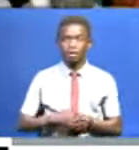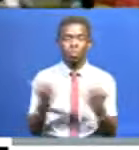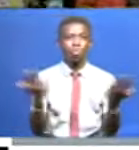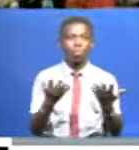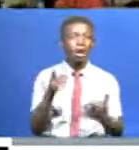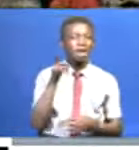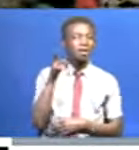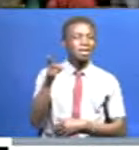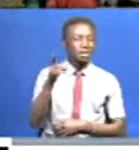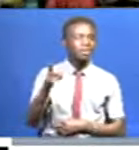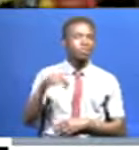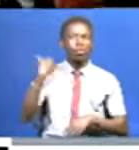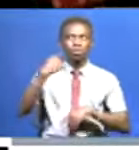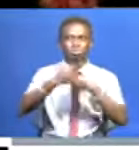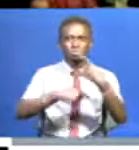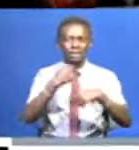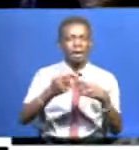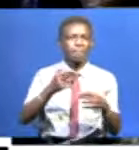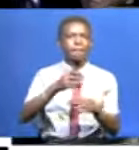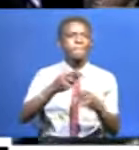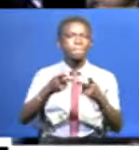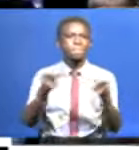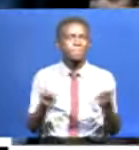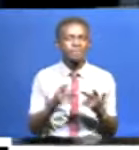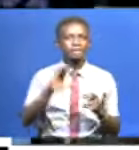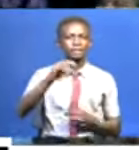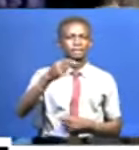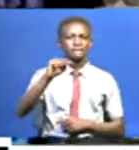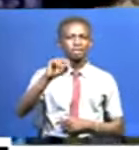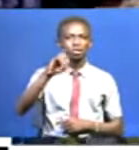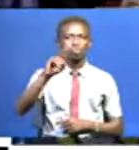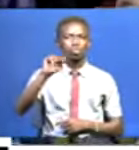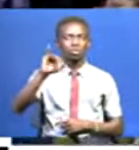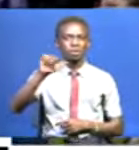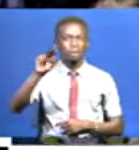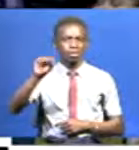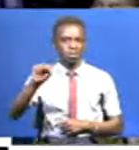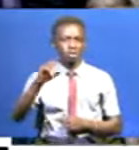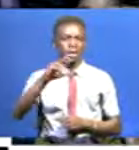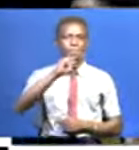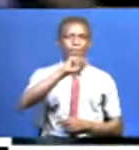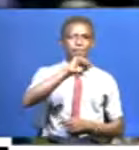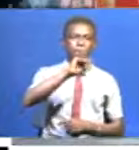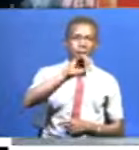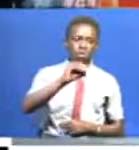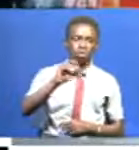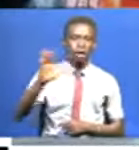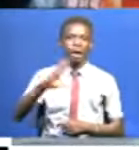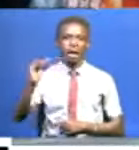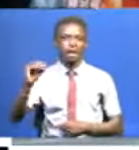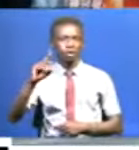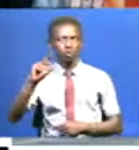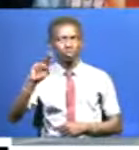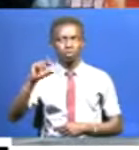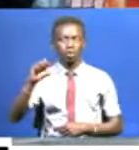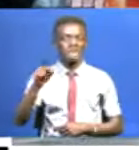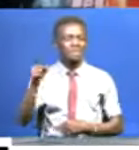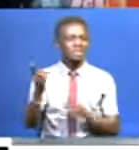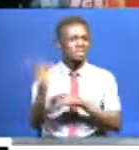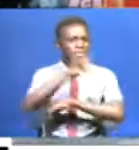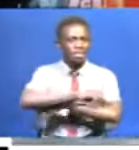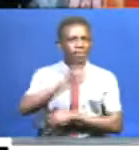ya Qingdongnan, Miao na Dong. Tukio hilo msingi wake uko kwenye sikukuu ya jadi ya